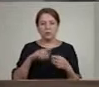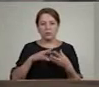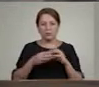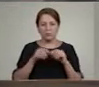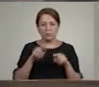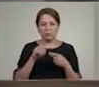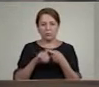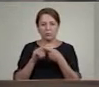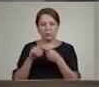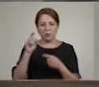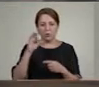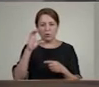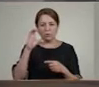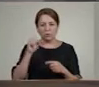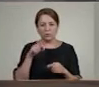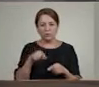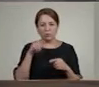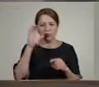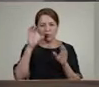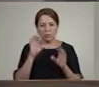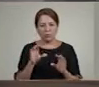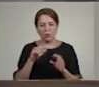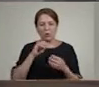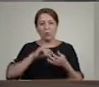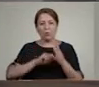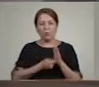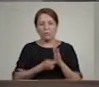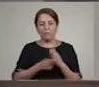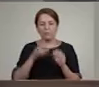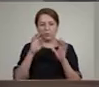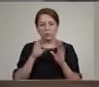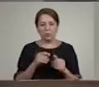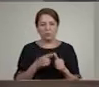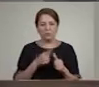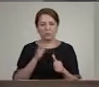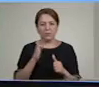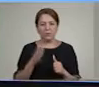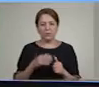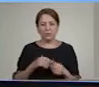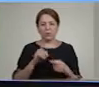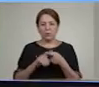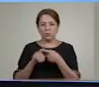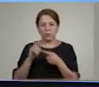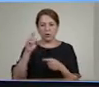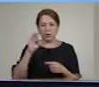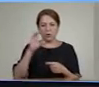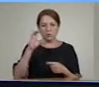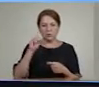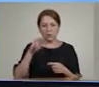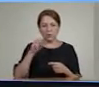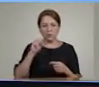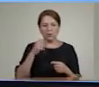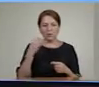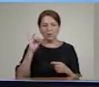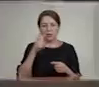bu xossasi, bu qonuni guruhlash qonuni deyiladi. Qo'shishning xossalari yig'indini